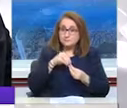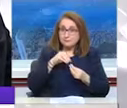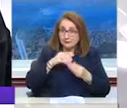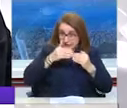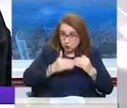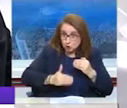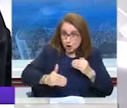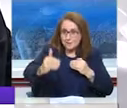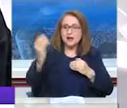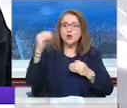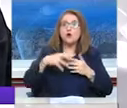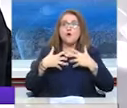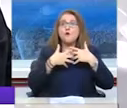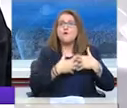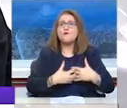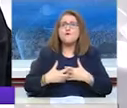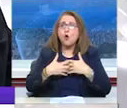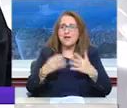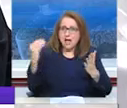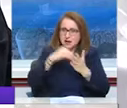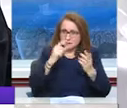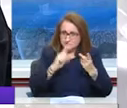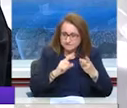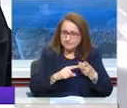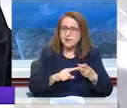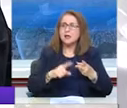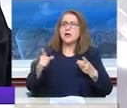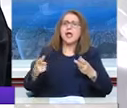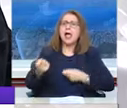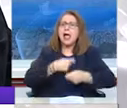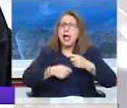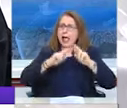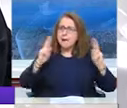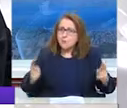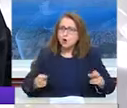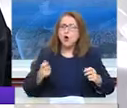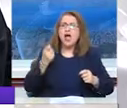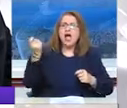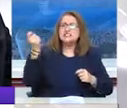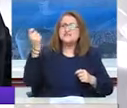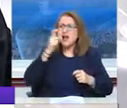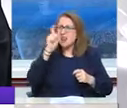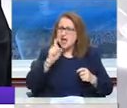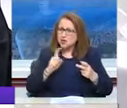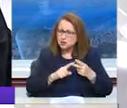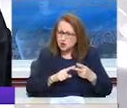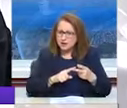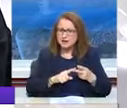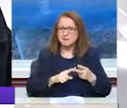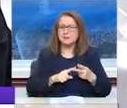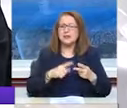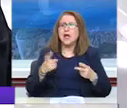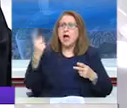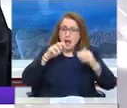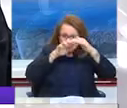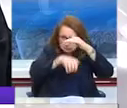η βιομηχανία, το χονδρομπόριο, η ασφάλιση και κάποιες άλλες εταιρείες υπηρεσιών. Οι κλάδοι που εντάσσονται είναι συγκεκριμένα.